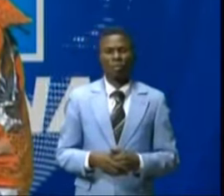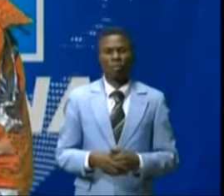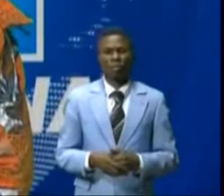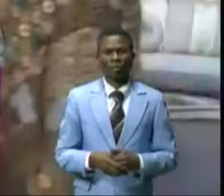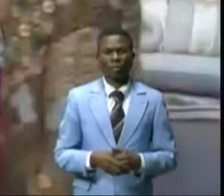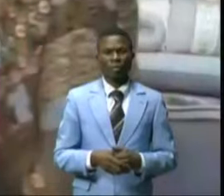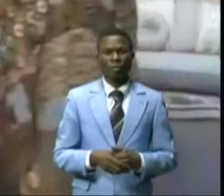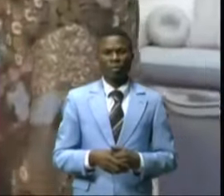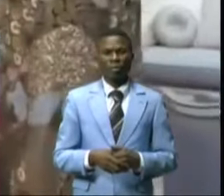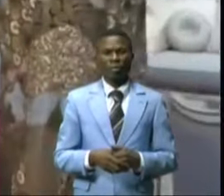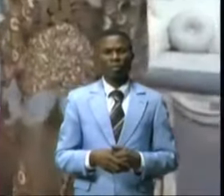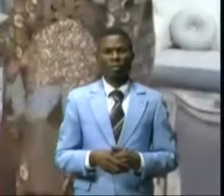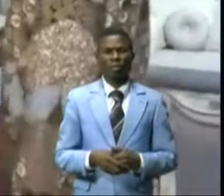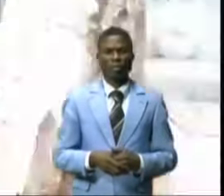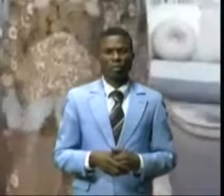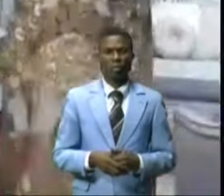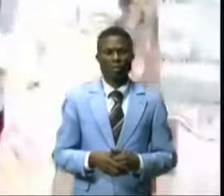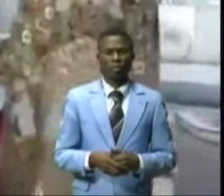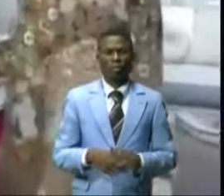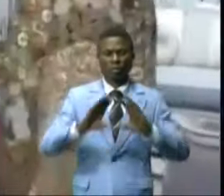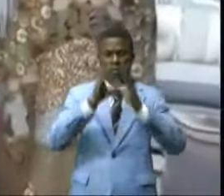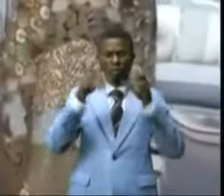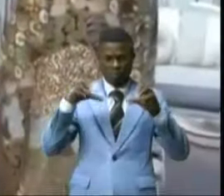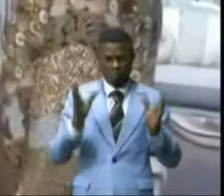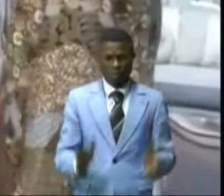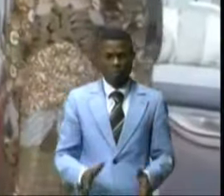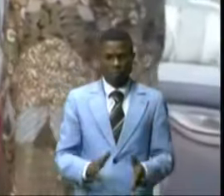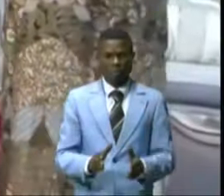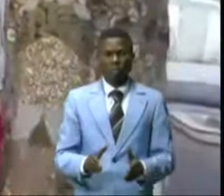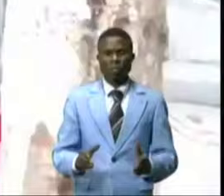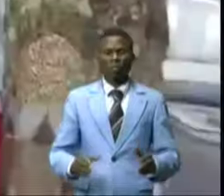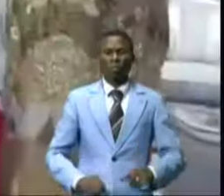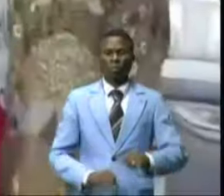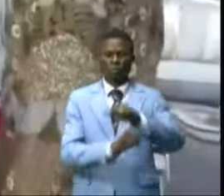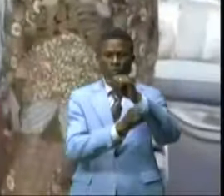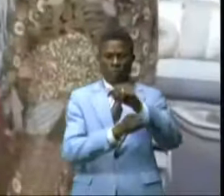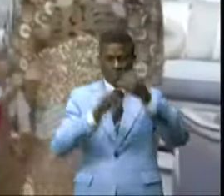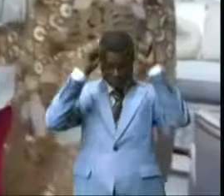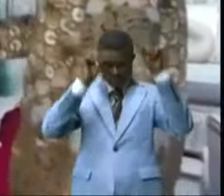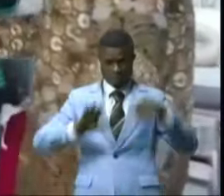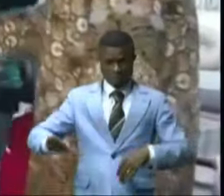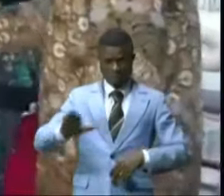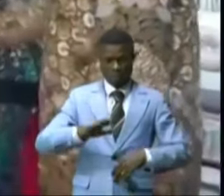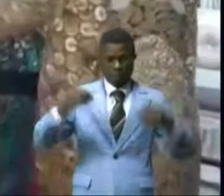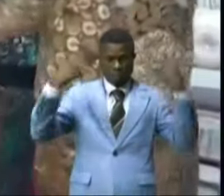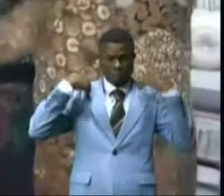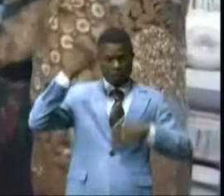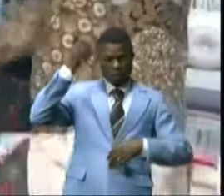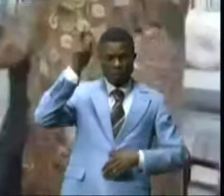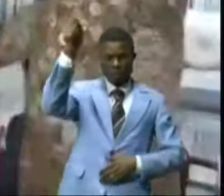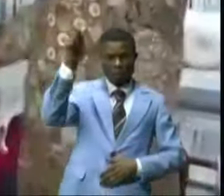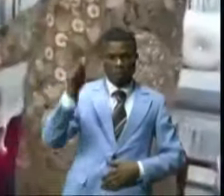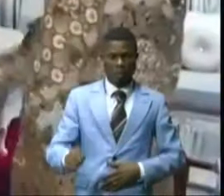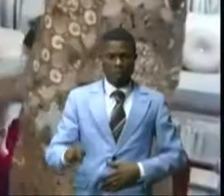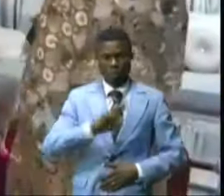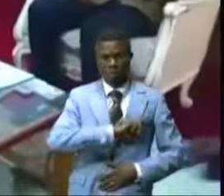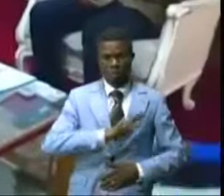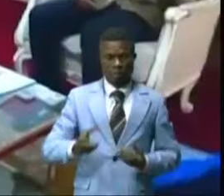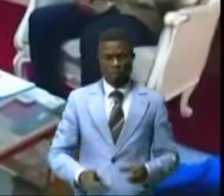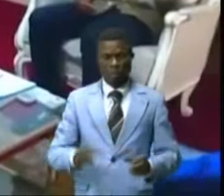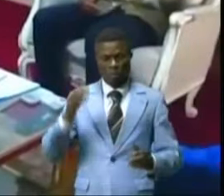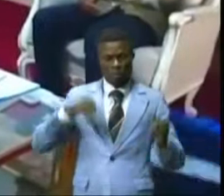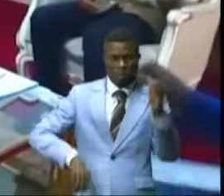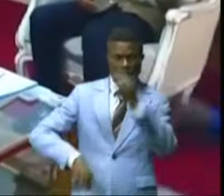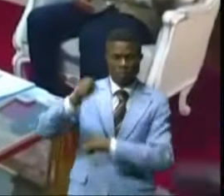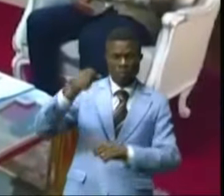Lubumbashi. Tous les Congolais doivent se ranger derrière le président de la République et commandant suprême des forces armées pour faire face